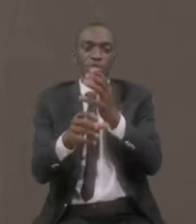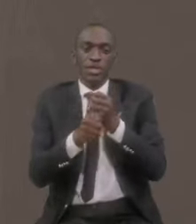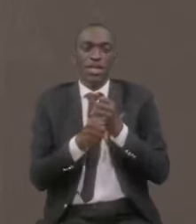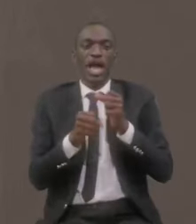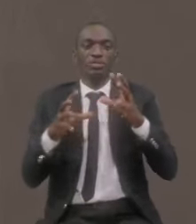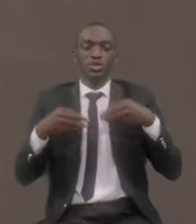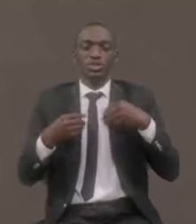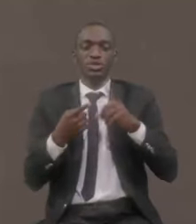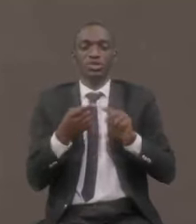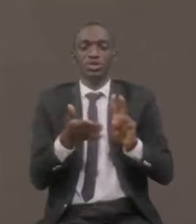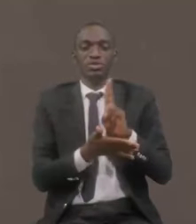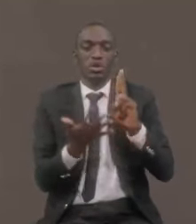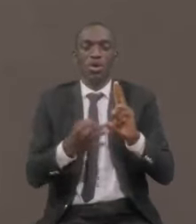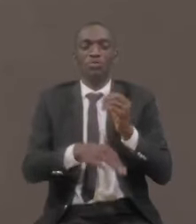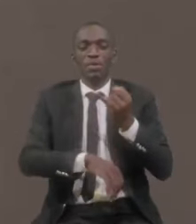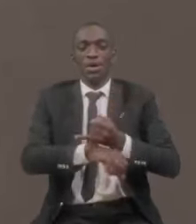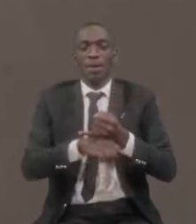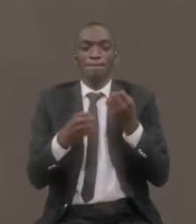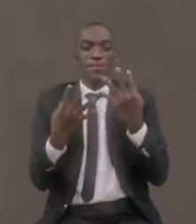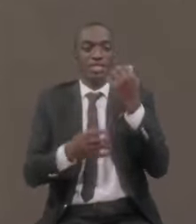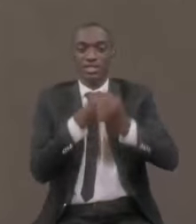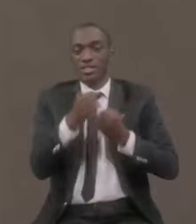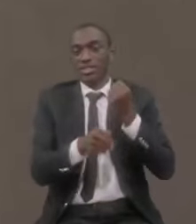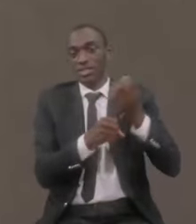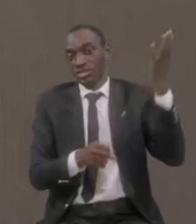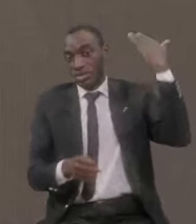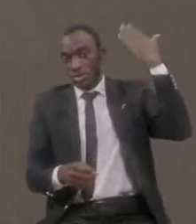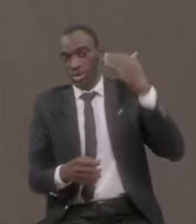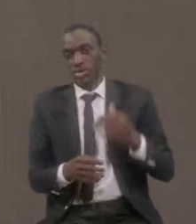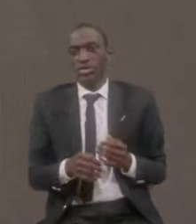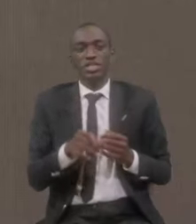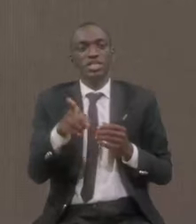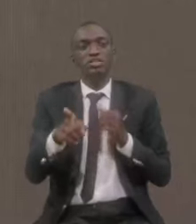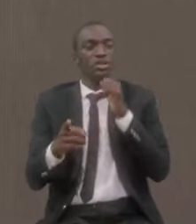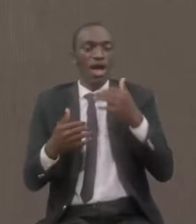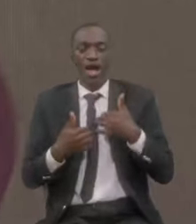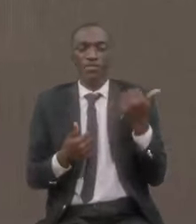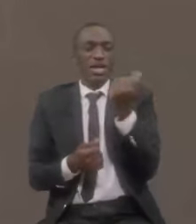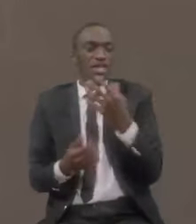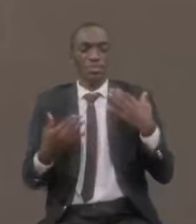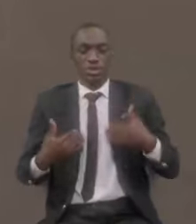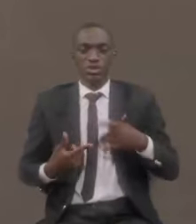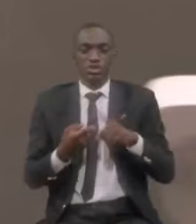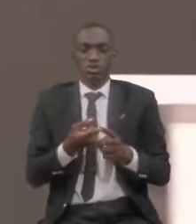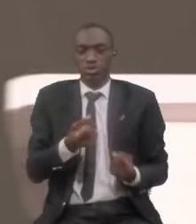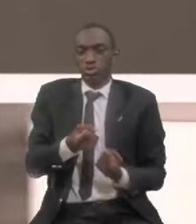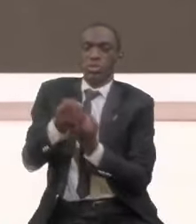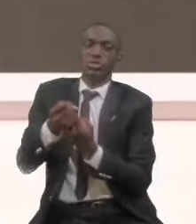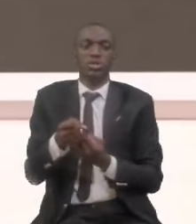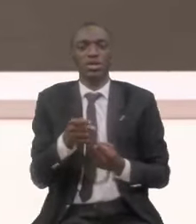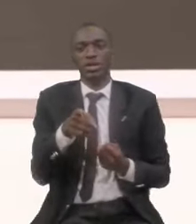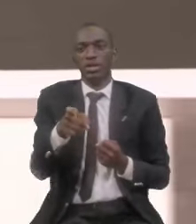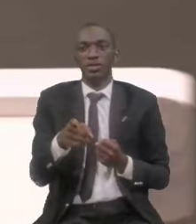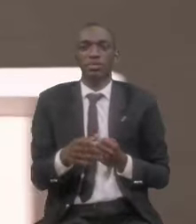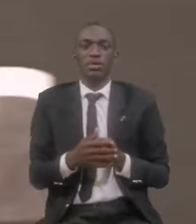et je n'avais personne pour payer les frais et j'étais né de nouveau. Alors, il y a